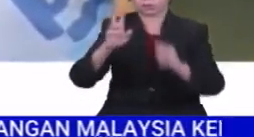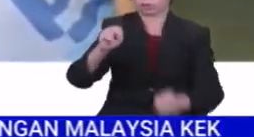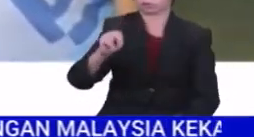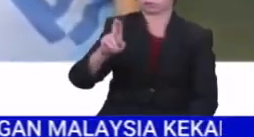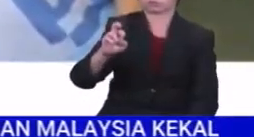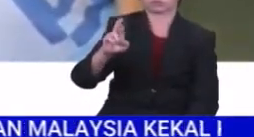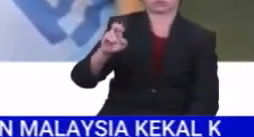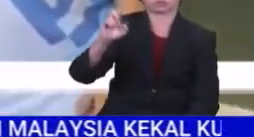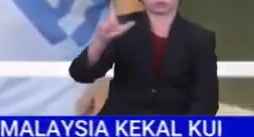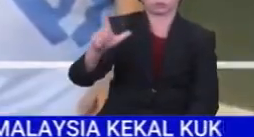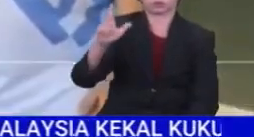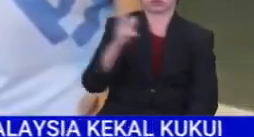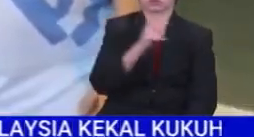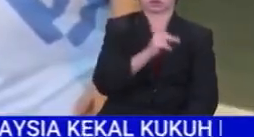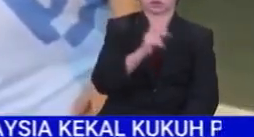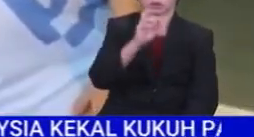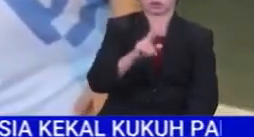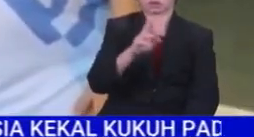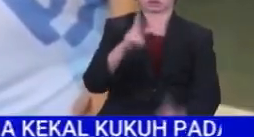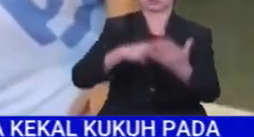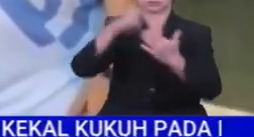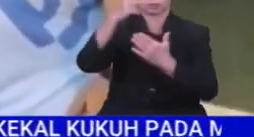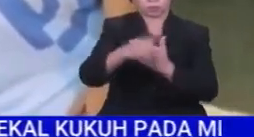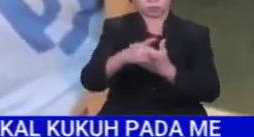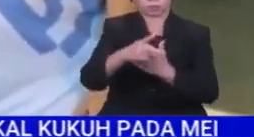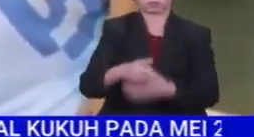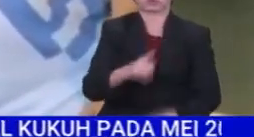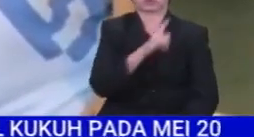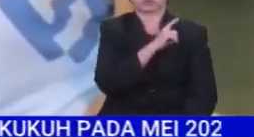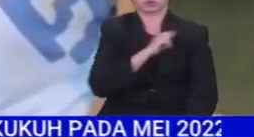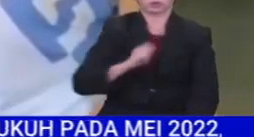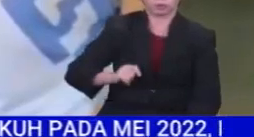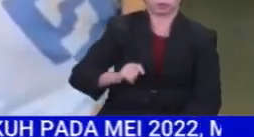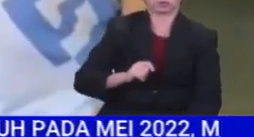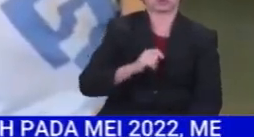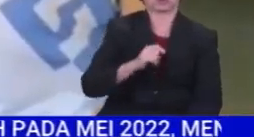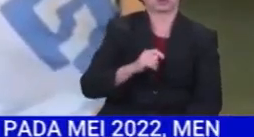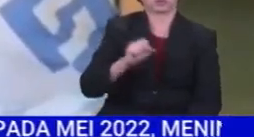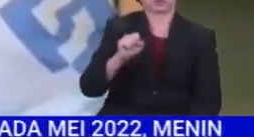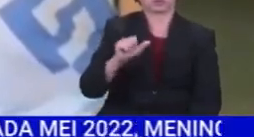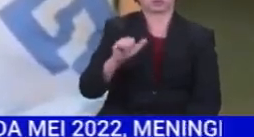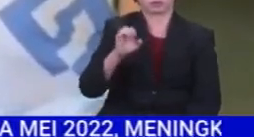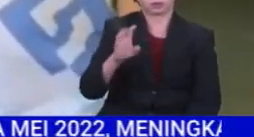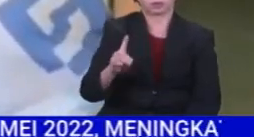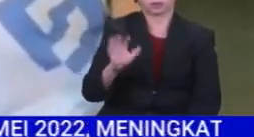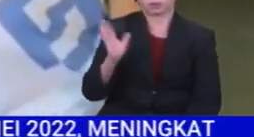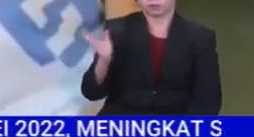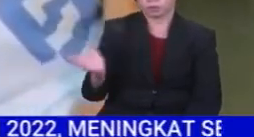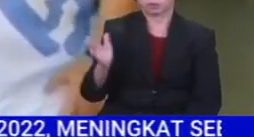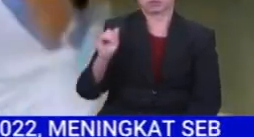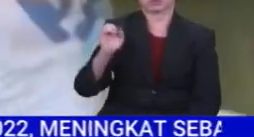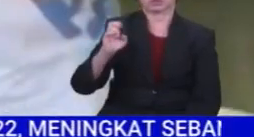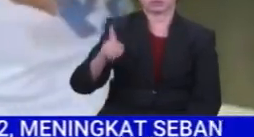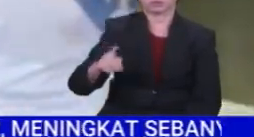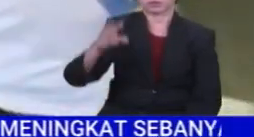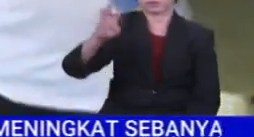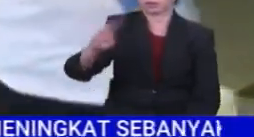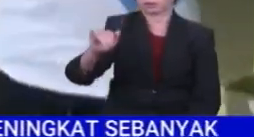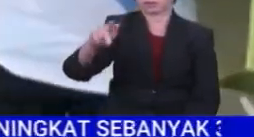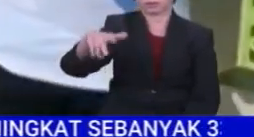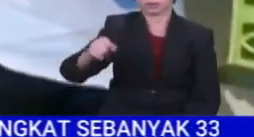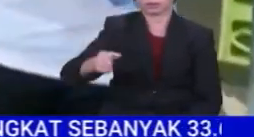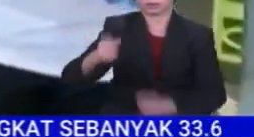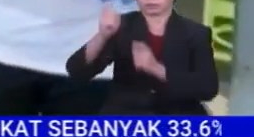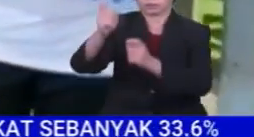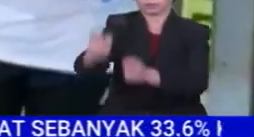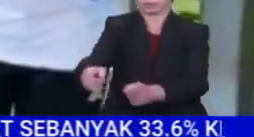Hamim kecur kanker sebenarnya program tersebut coachjustin Putra yang juga merangkap yang dipertua maids cukup menyerahkan